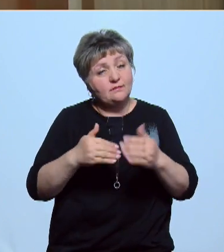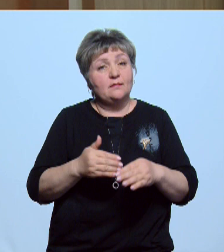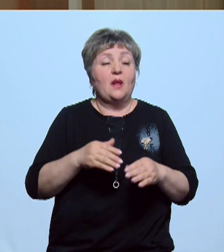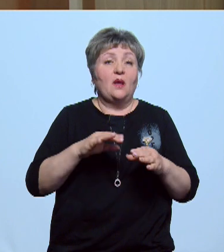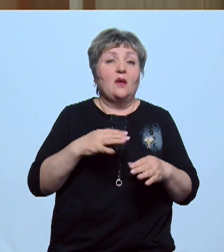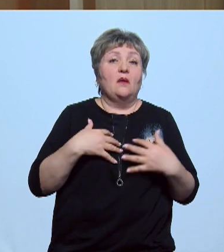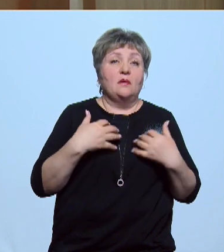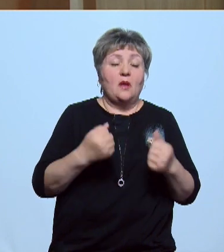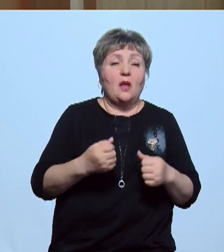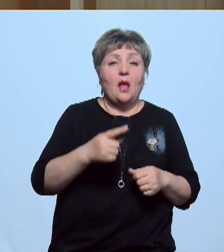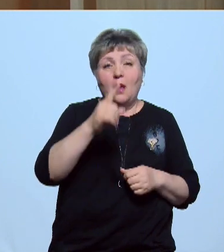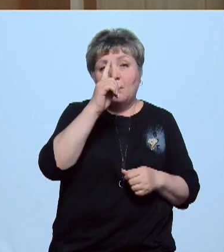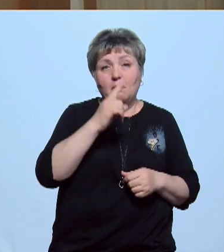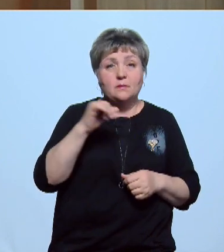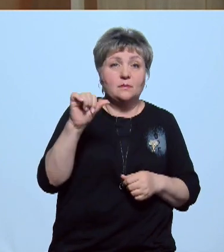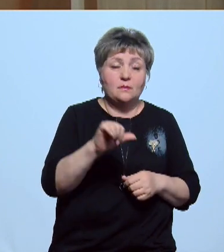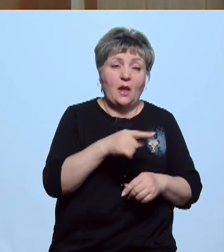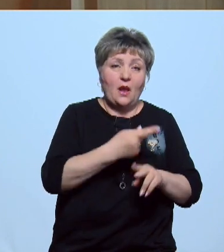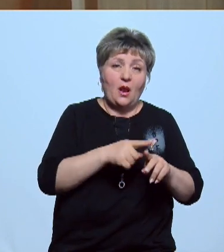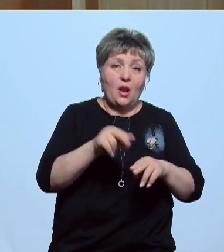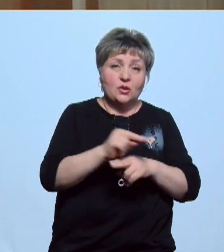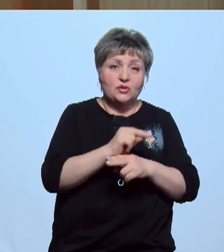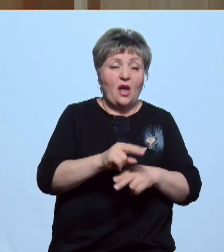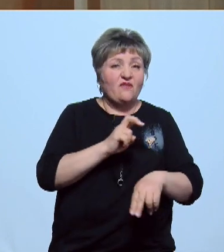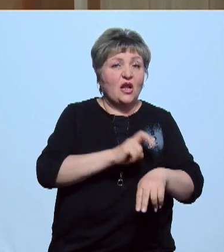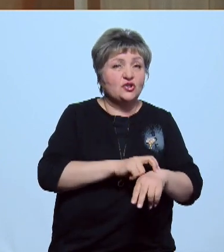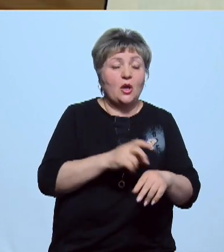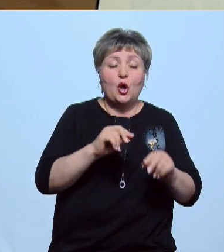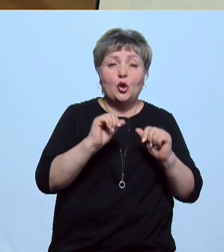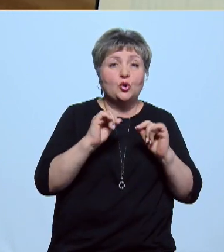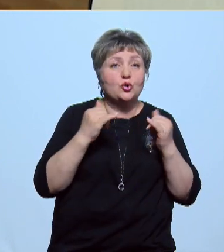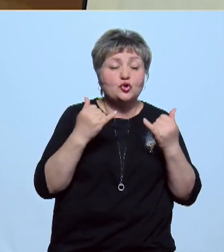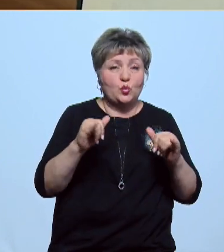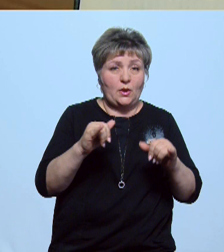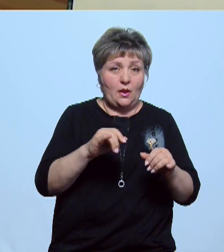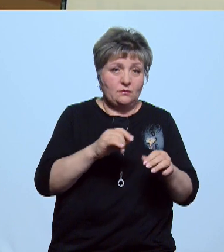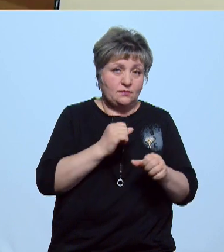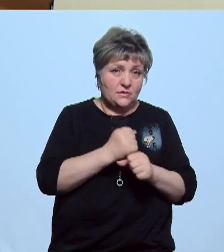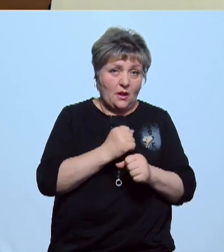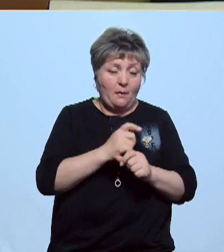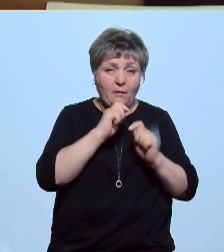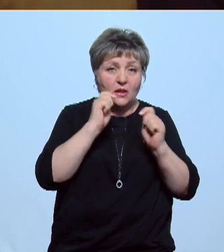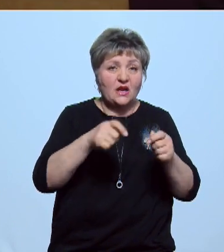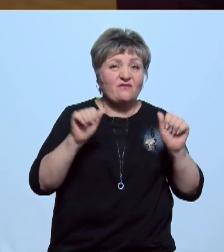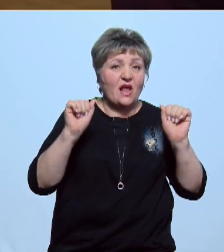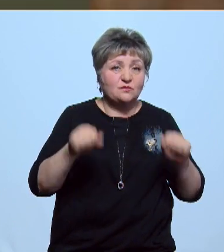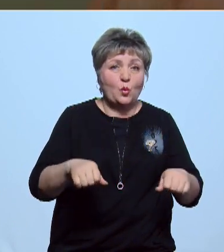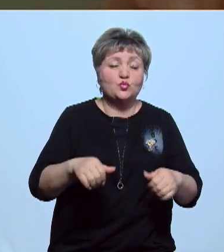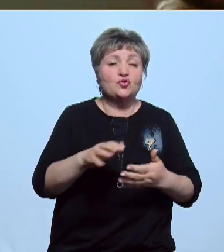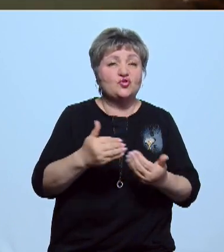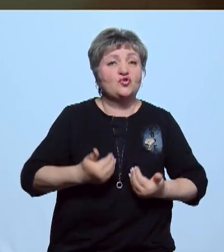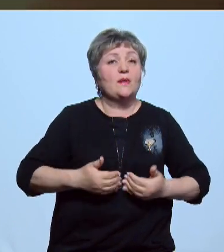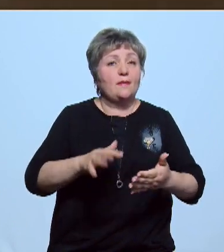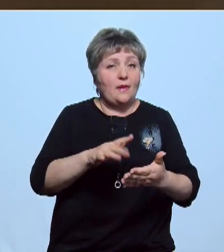Лечение длилось почти 1,5 месяца. Врачи сотворили настоящее чудо, говорит Татьяна Алексеевна, подарив ей возможность жить